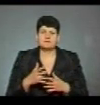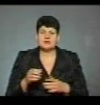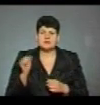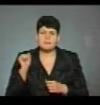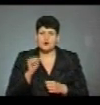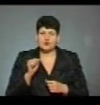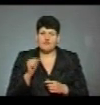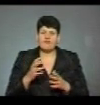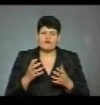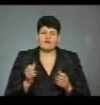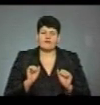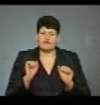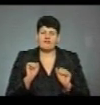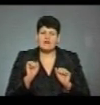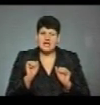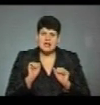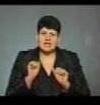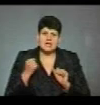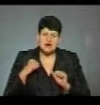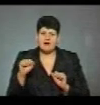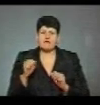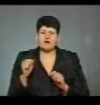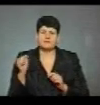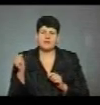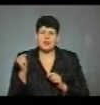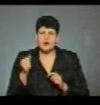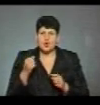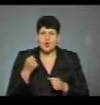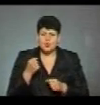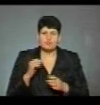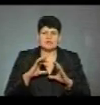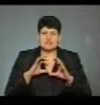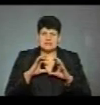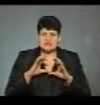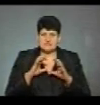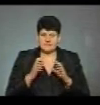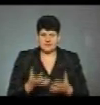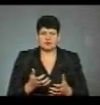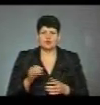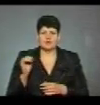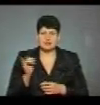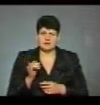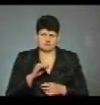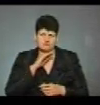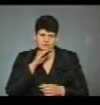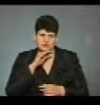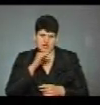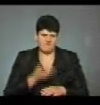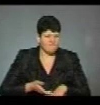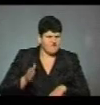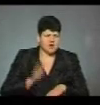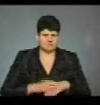армспорту, 7 разів вигравав Кубок світу серед професіоналів. Володар пояса абсолютного чемпіона світу серед професіоналів у надважкій